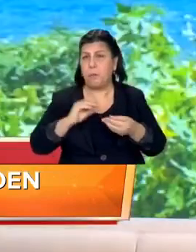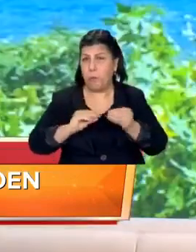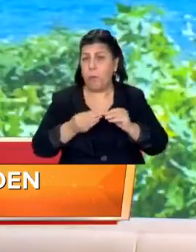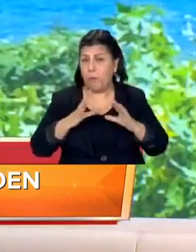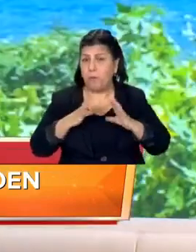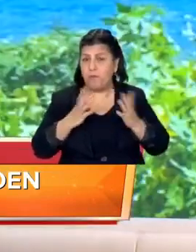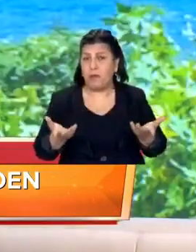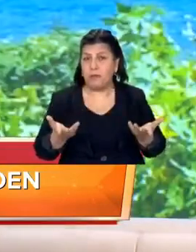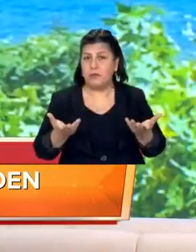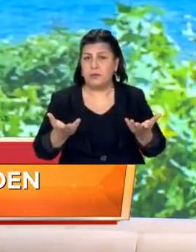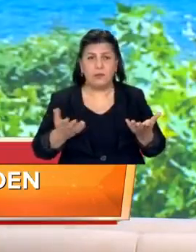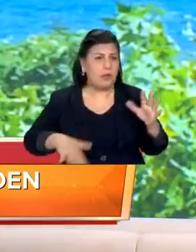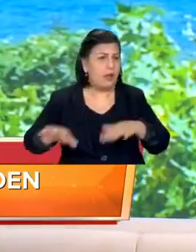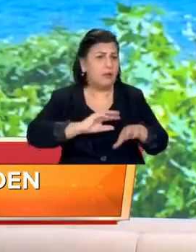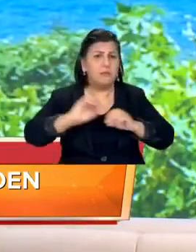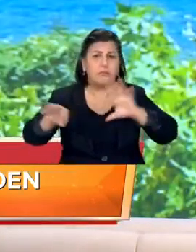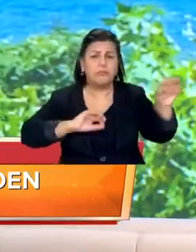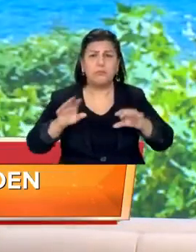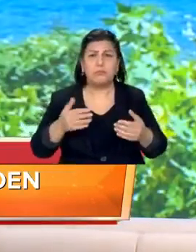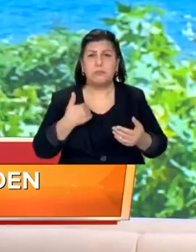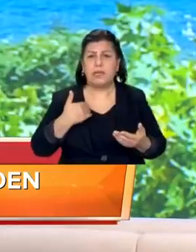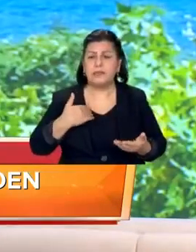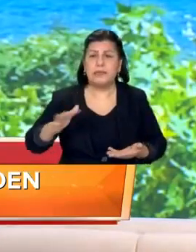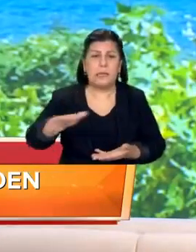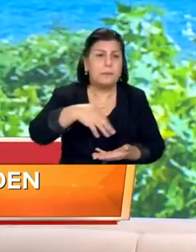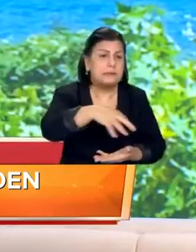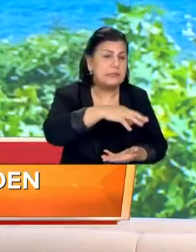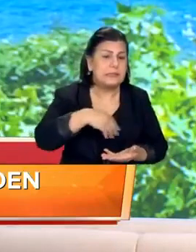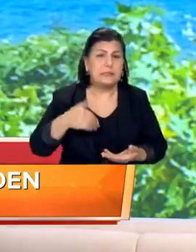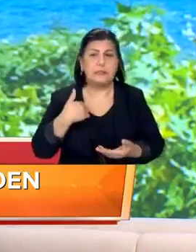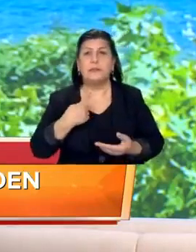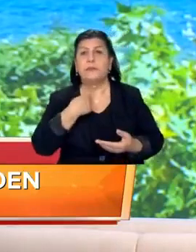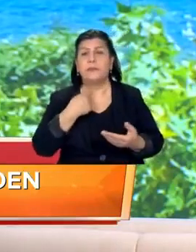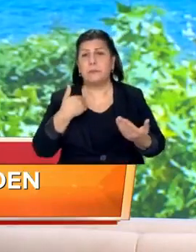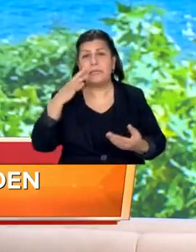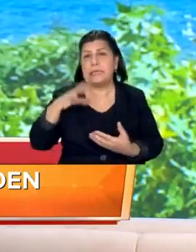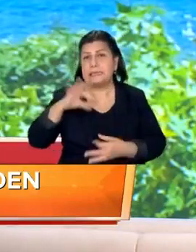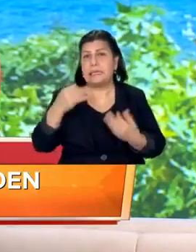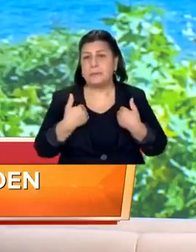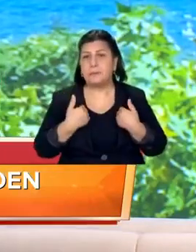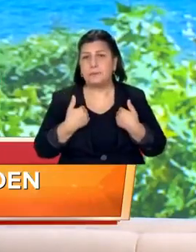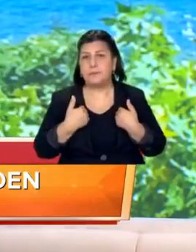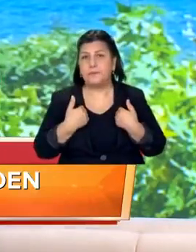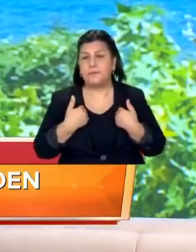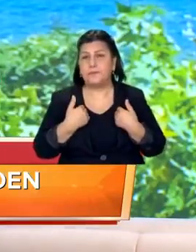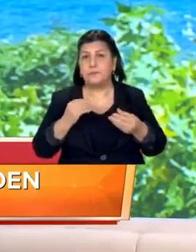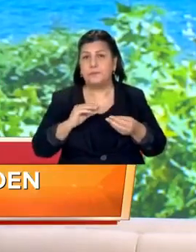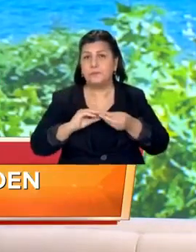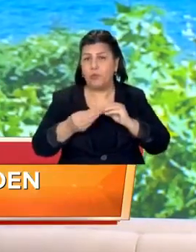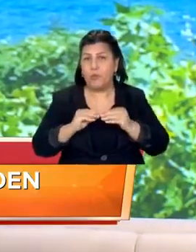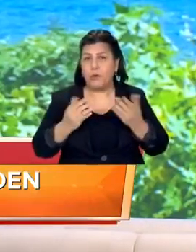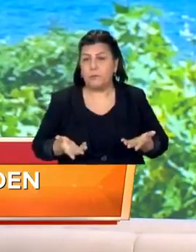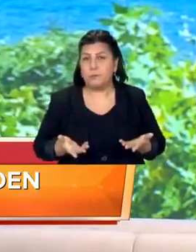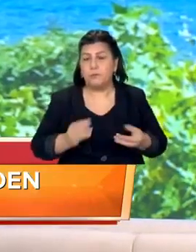diye ortalık dağıtılıyor Ben de sürekli temizlemek zorunda kalıyorum Zaten ben de insanım sorun